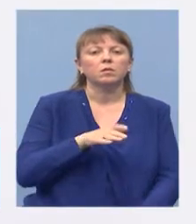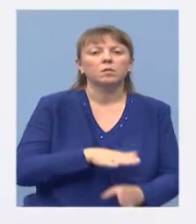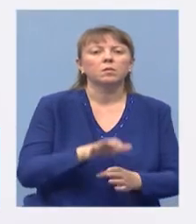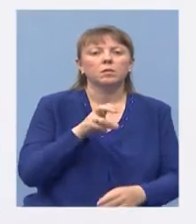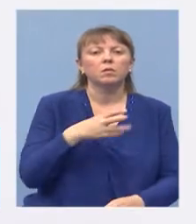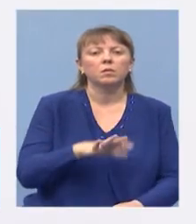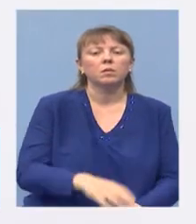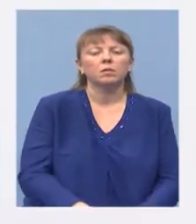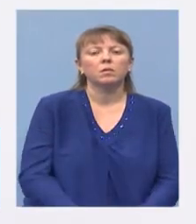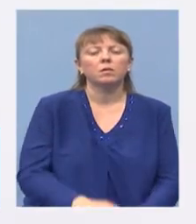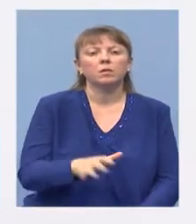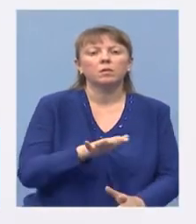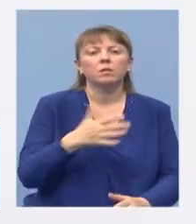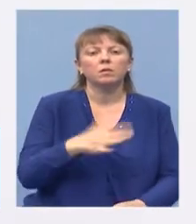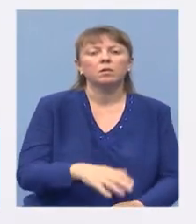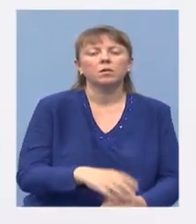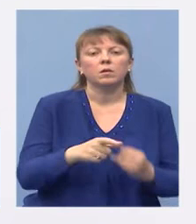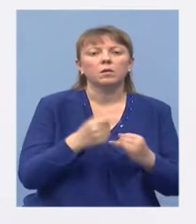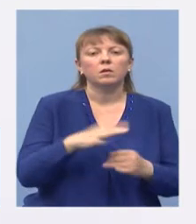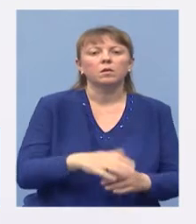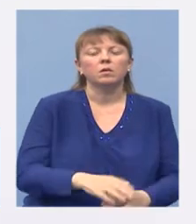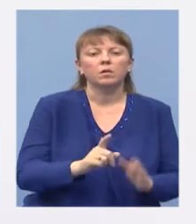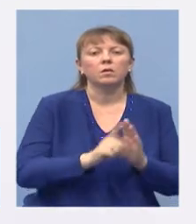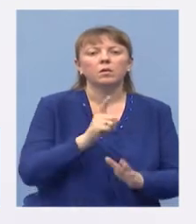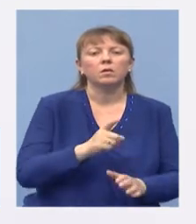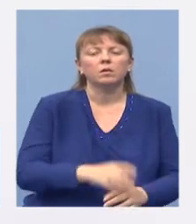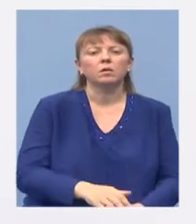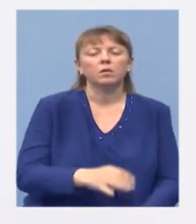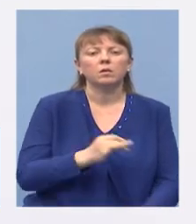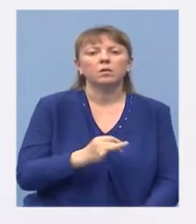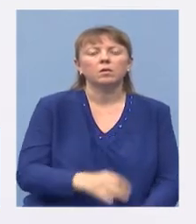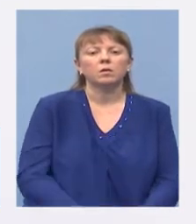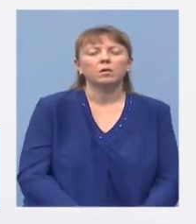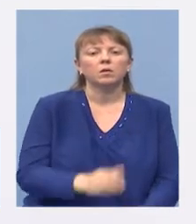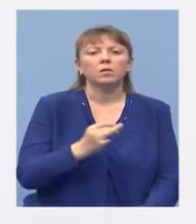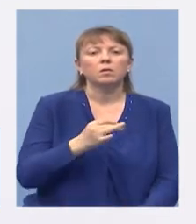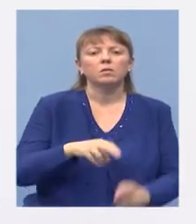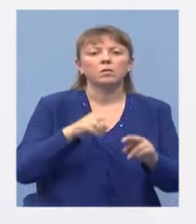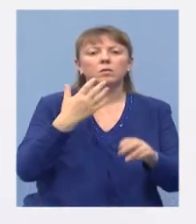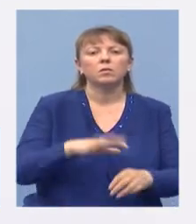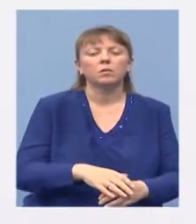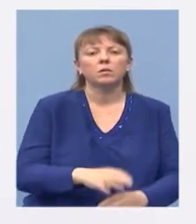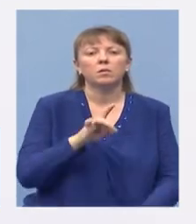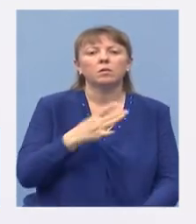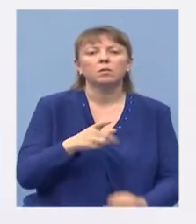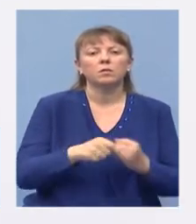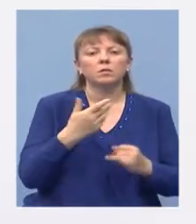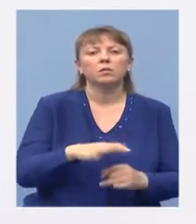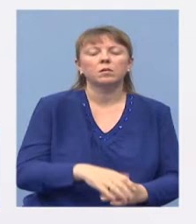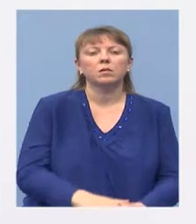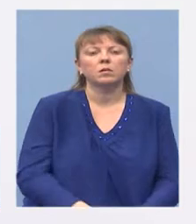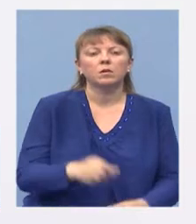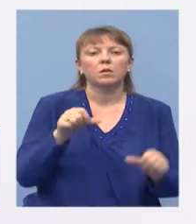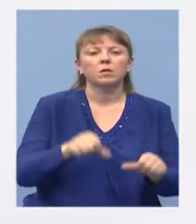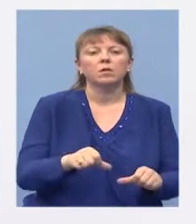цикл оформления документов на земельный участок, начиная от разработки землеустроительного проекта до изготовления акта на земельный участок с регистрацией